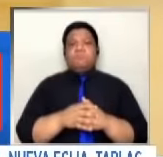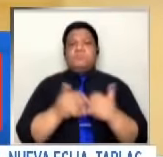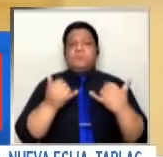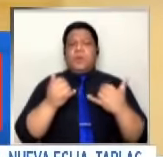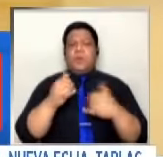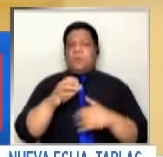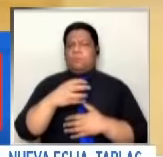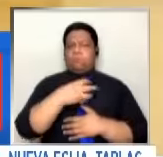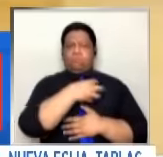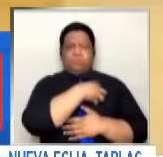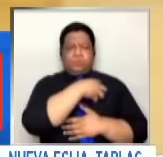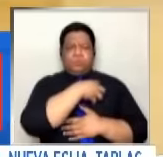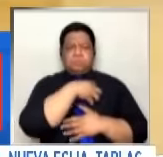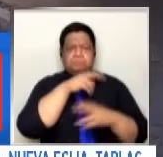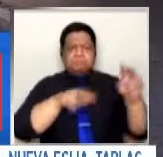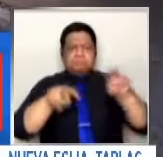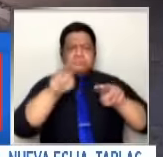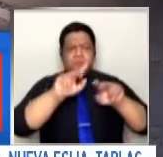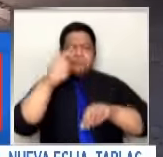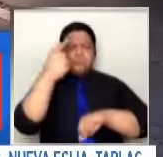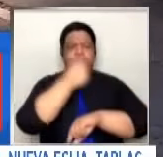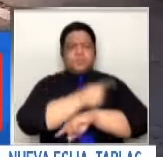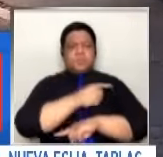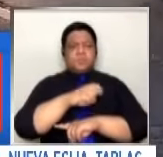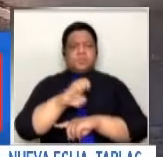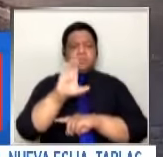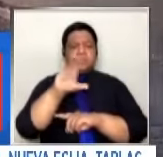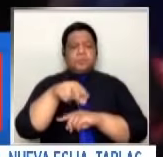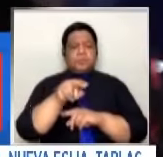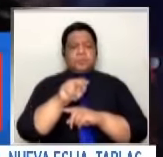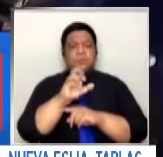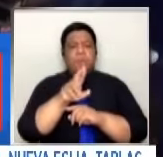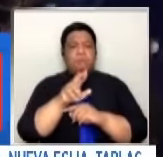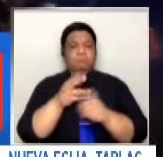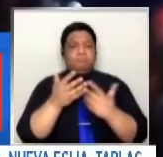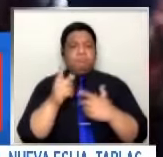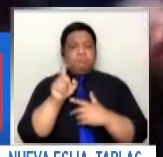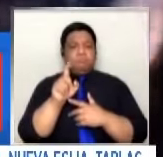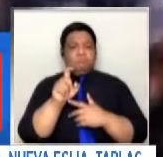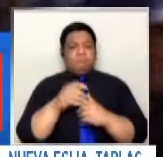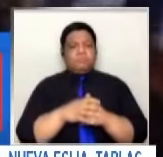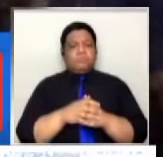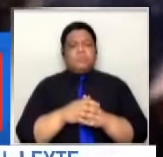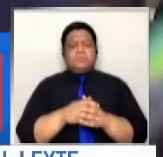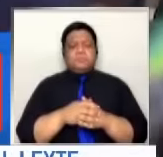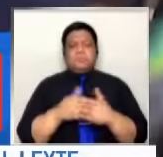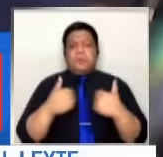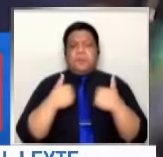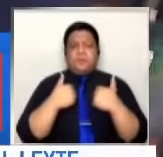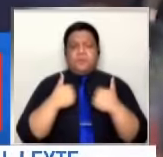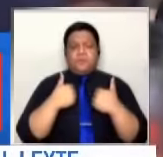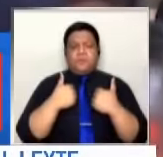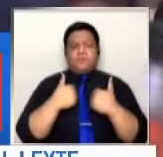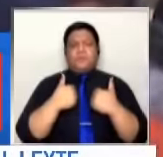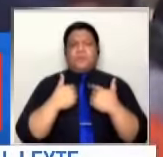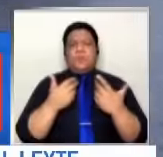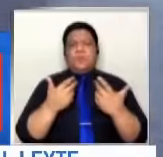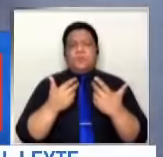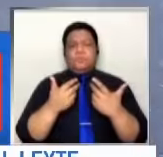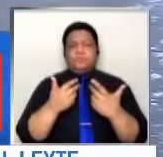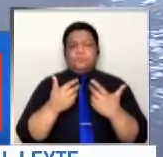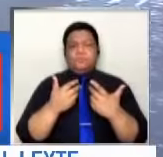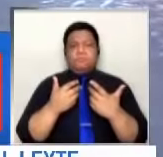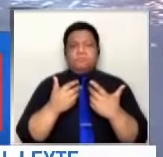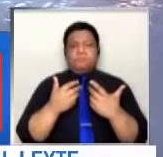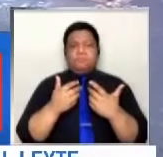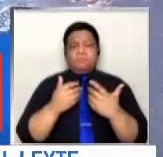ECQ sa NCR Plus Bubble? Well, naging general po naman po siya. Relatively, naging compliant naman din